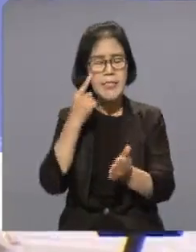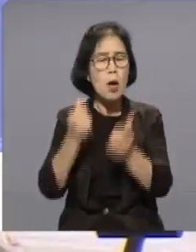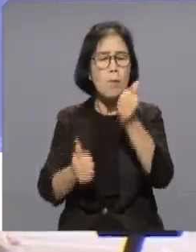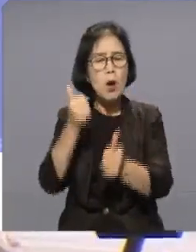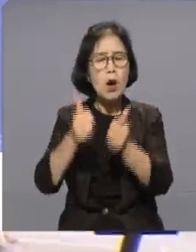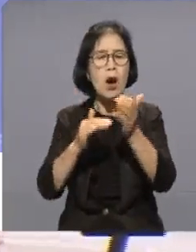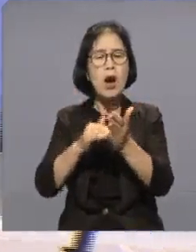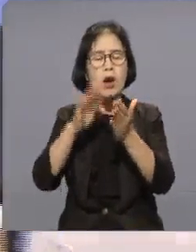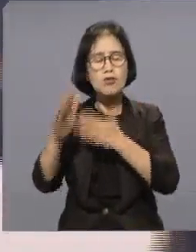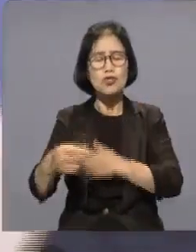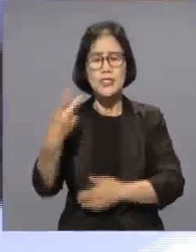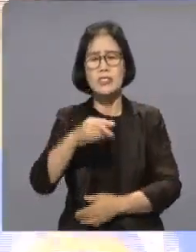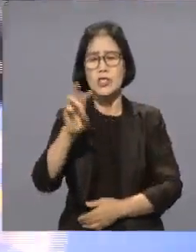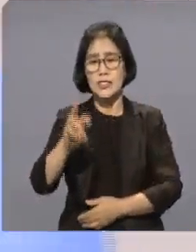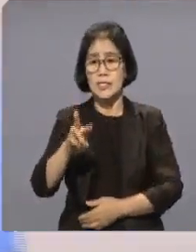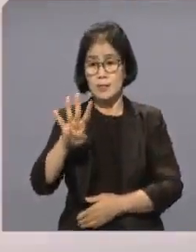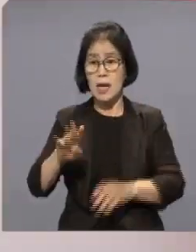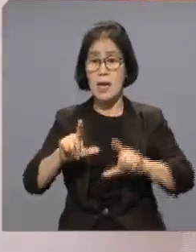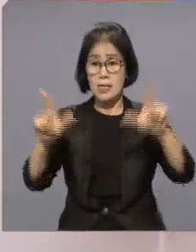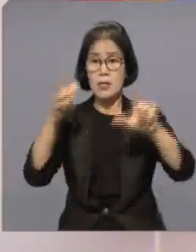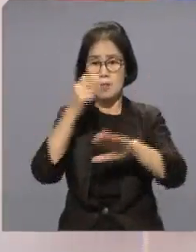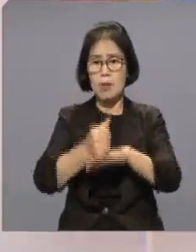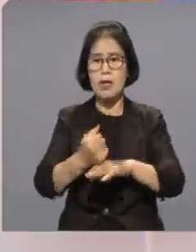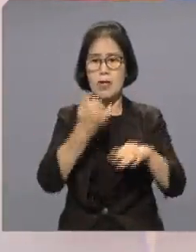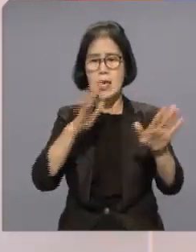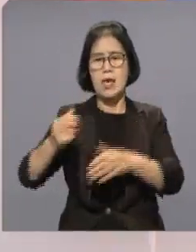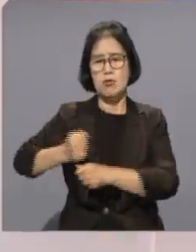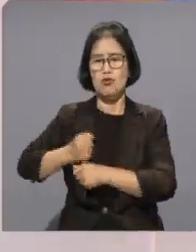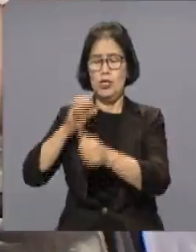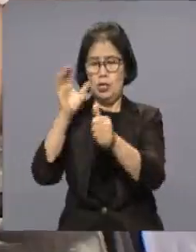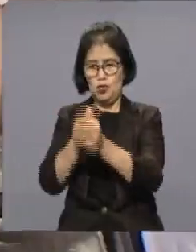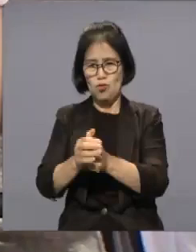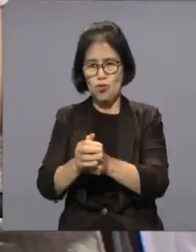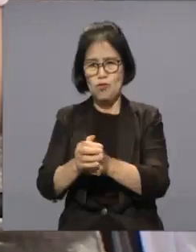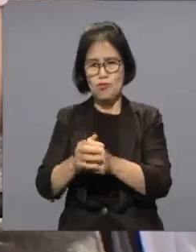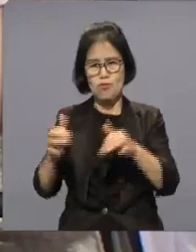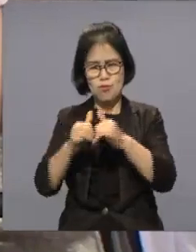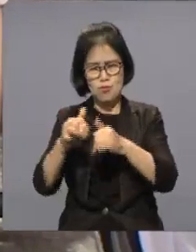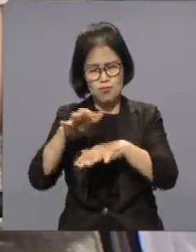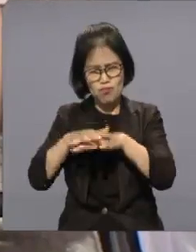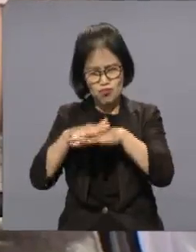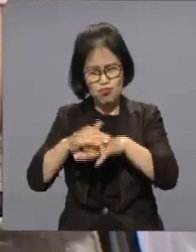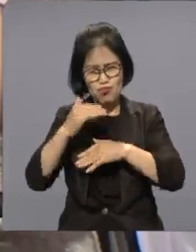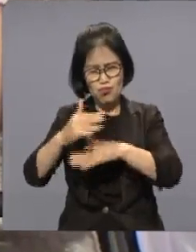거쳐 2024년 말 해군에 인도되고 전력화